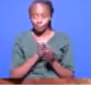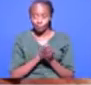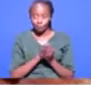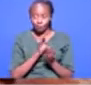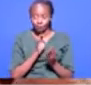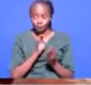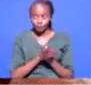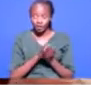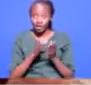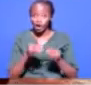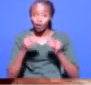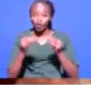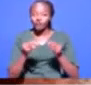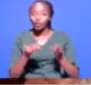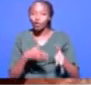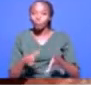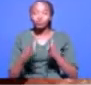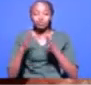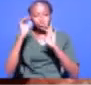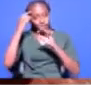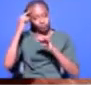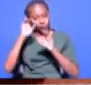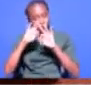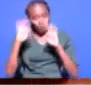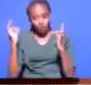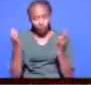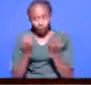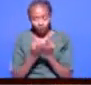Familia na fasi azimbu